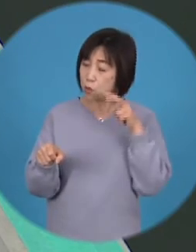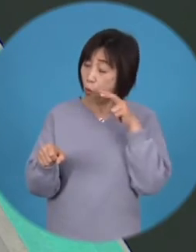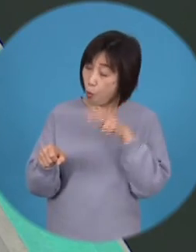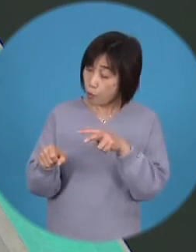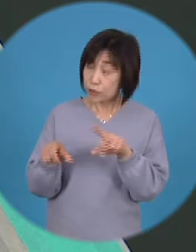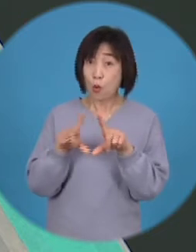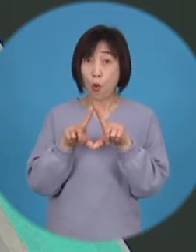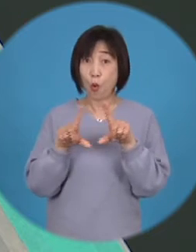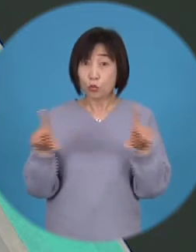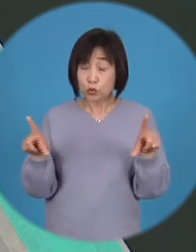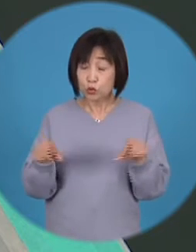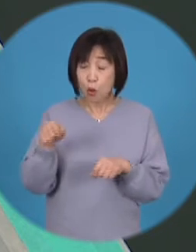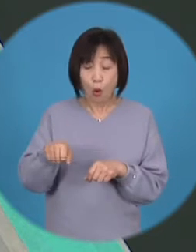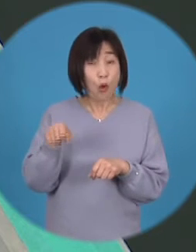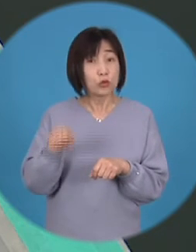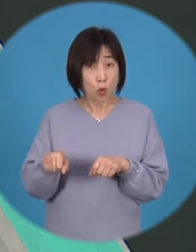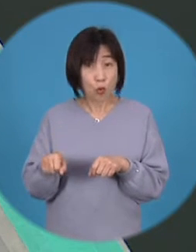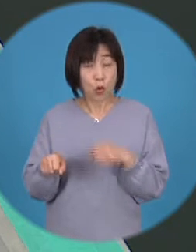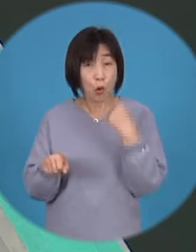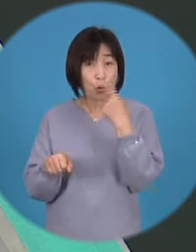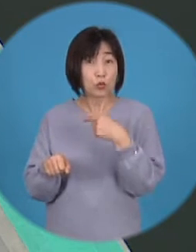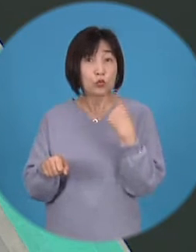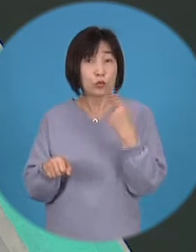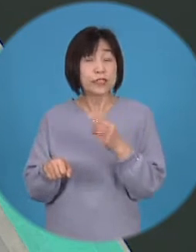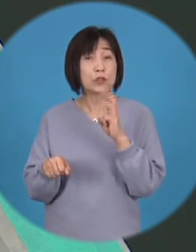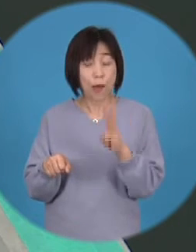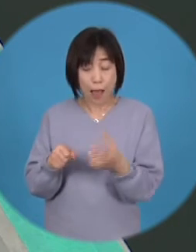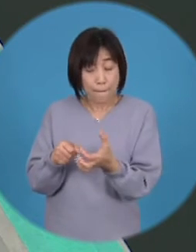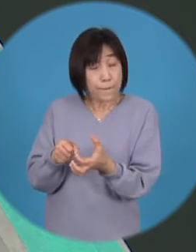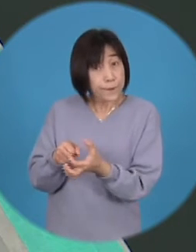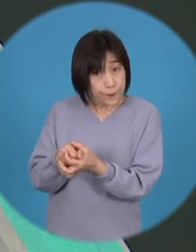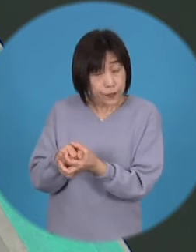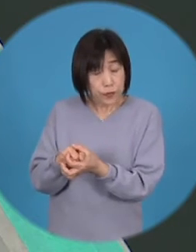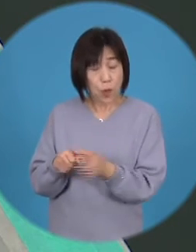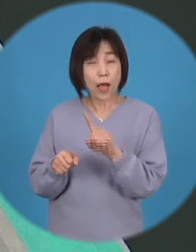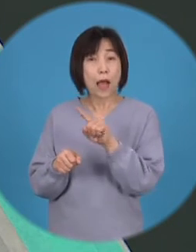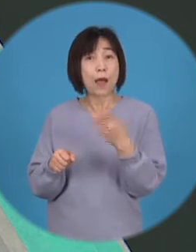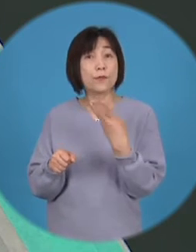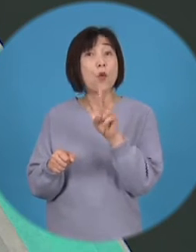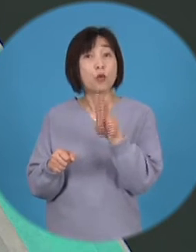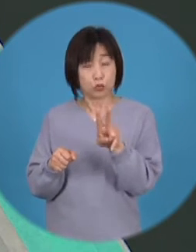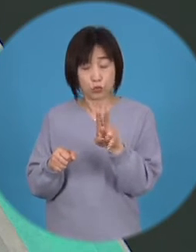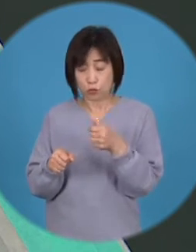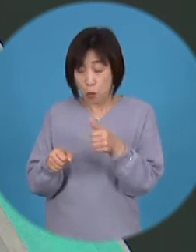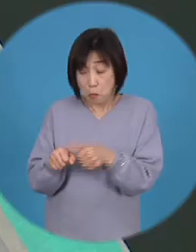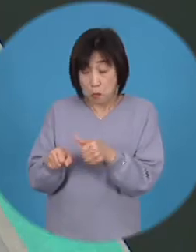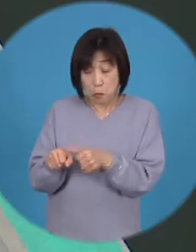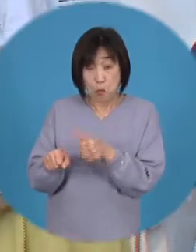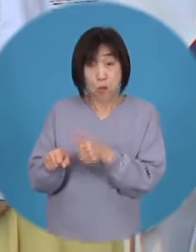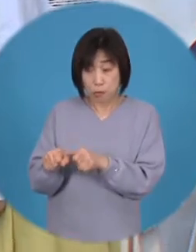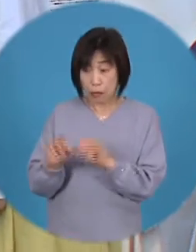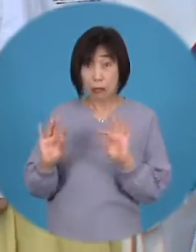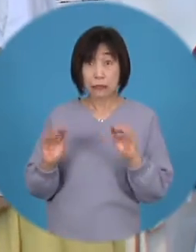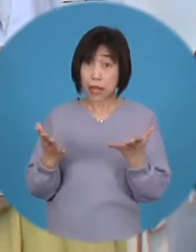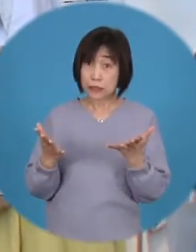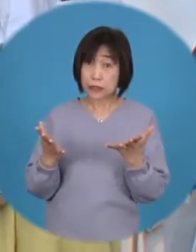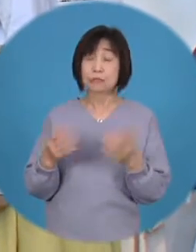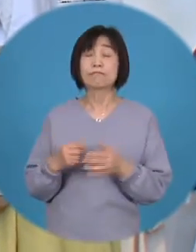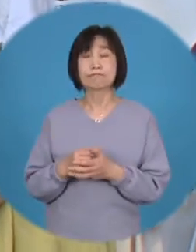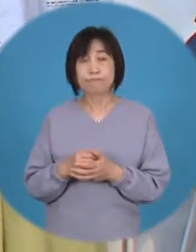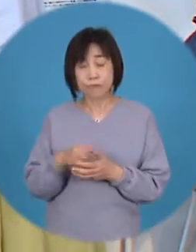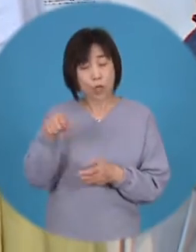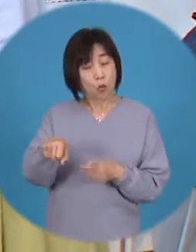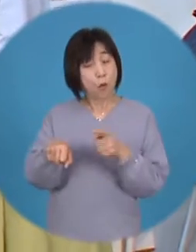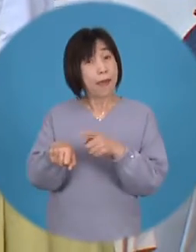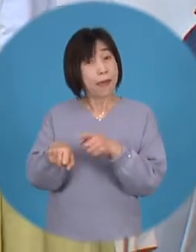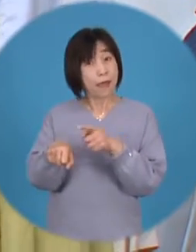的な包丁に使われる口輪や鋲と呼ばれる刃と柄を固定するための金具がありません。この柄の部分に